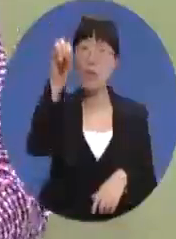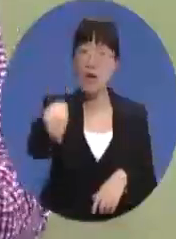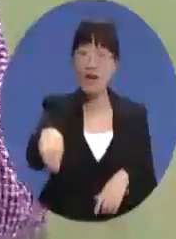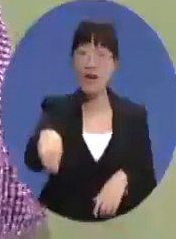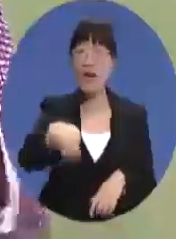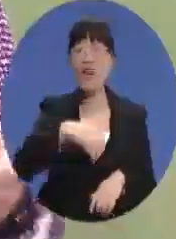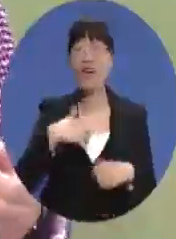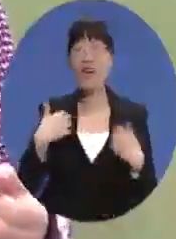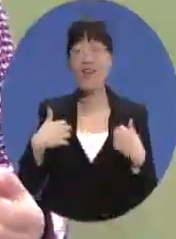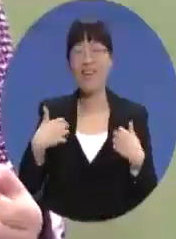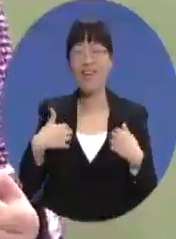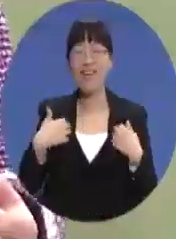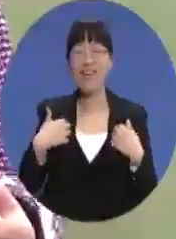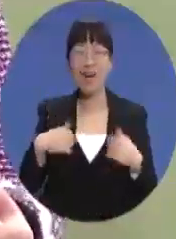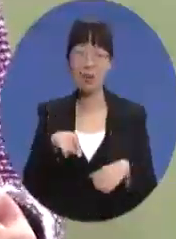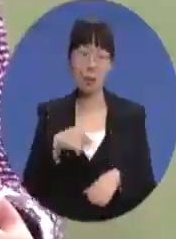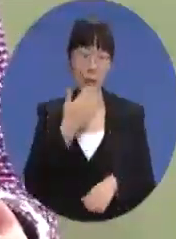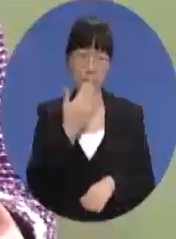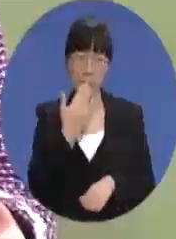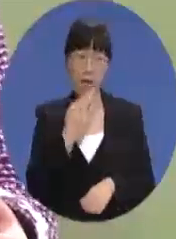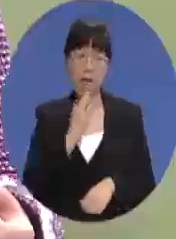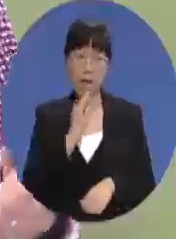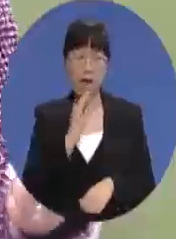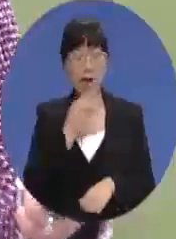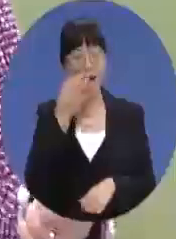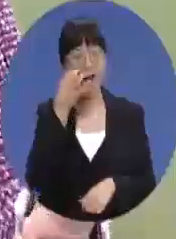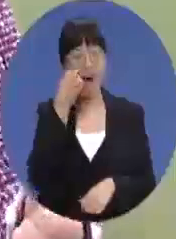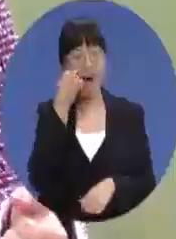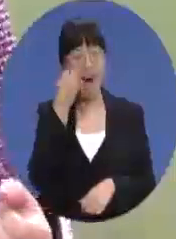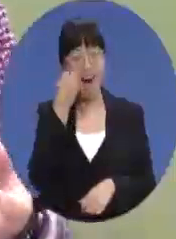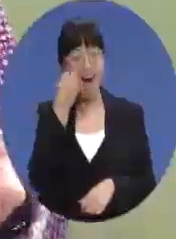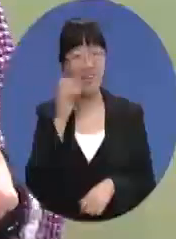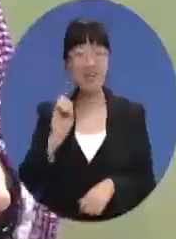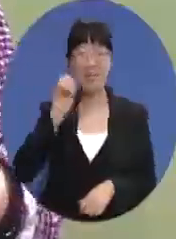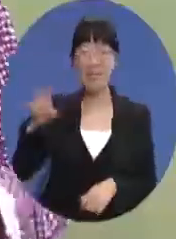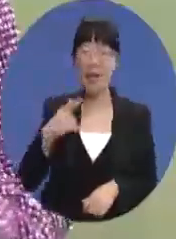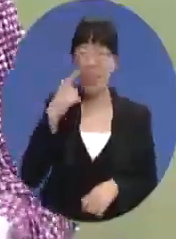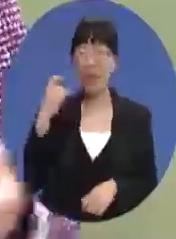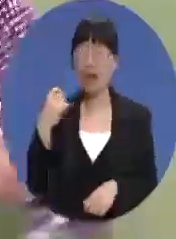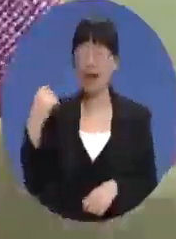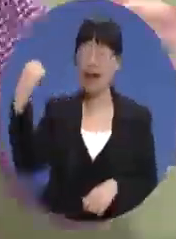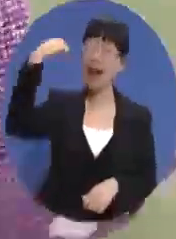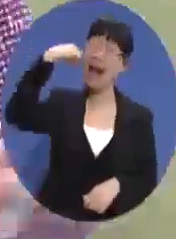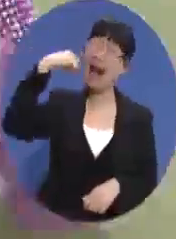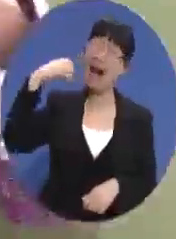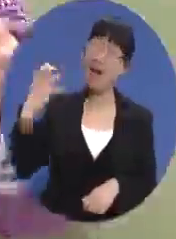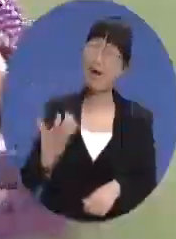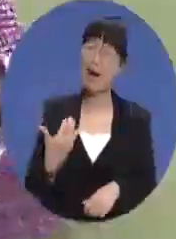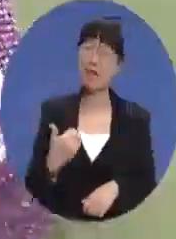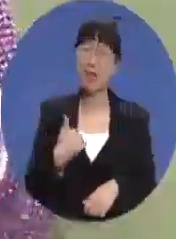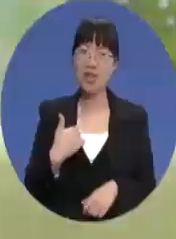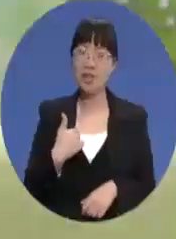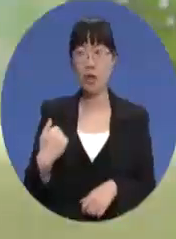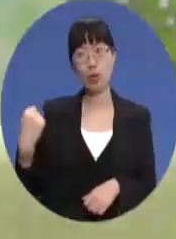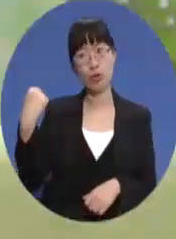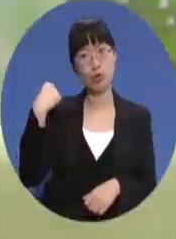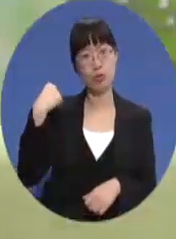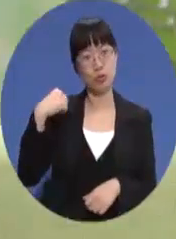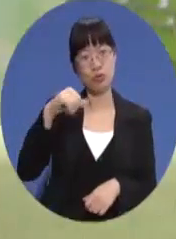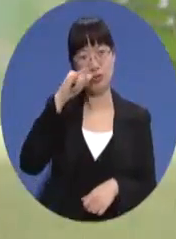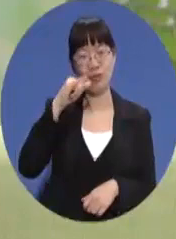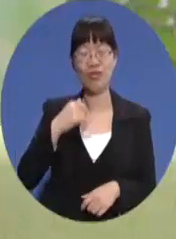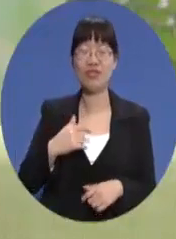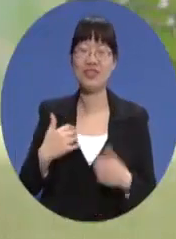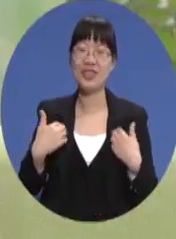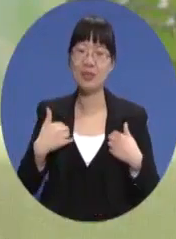얼마나 재밌습니까? 오, 야, 내가 이런 것도 할 수 있네? 뭐 이렇게 네. 되기도 하고, 던졌는데 이제 아빠가 아야! 뭐 이래. 오, 내가 영향력이 더 있네? 더 재밌거든요.